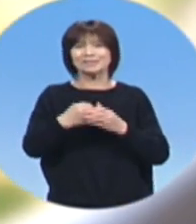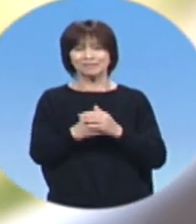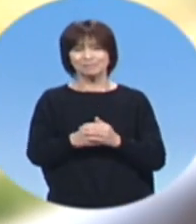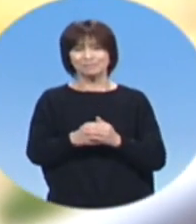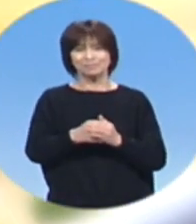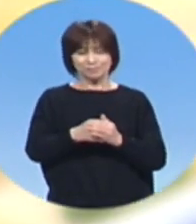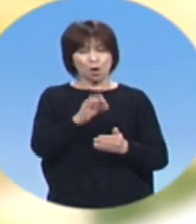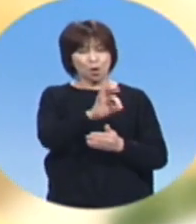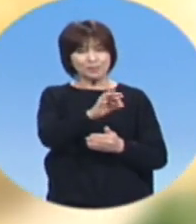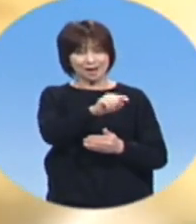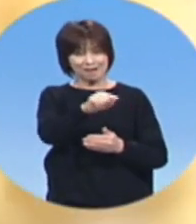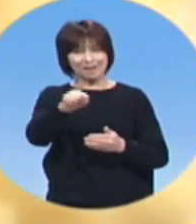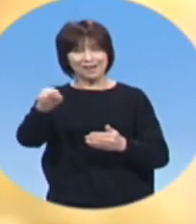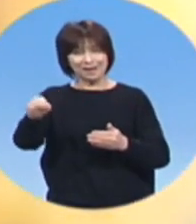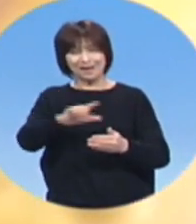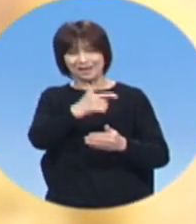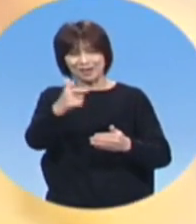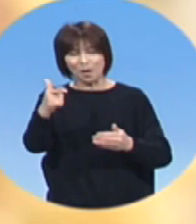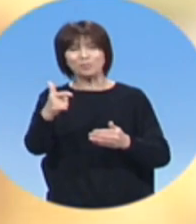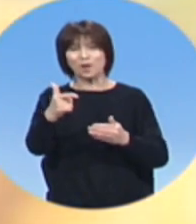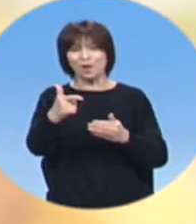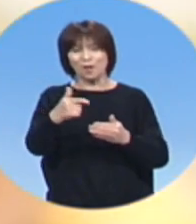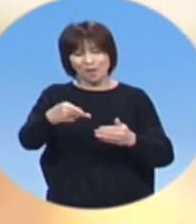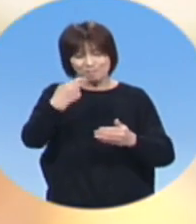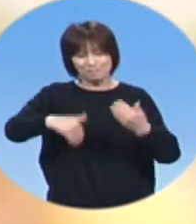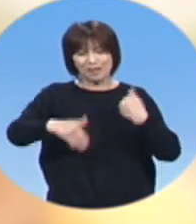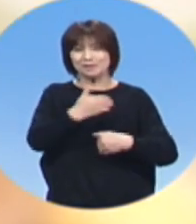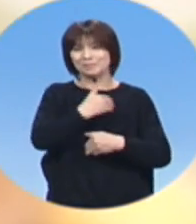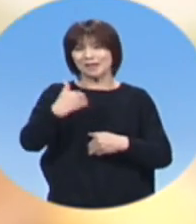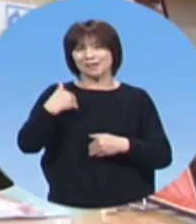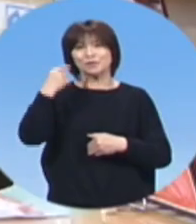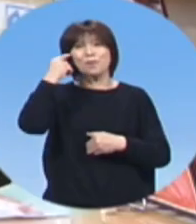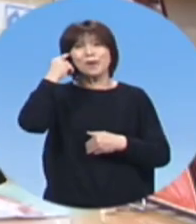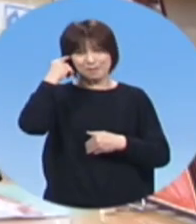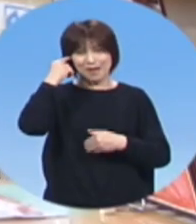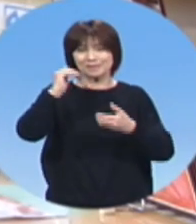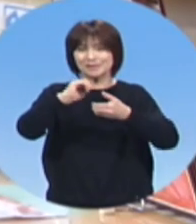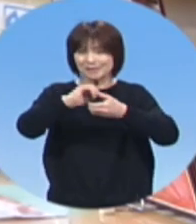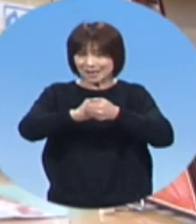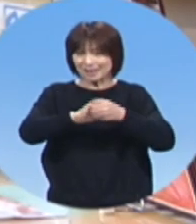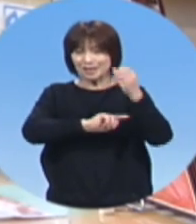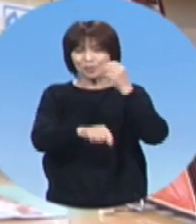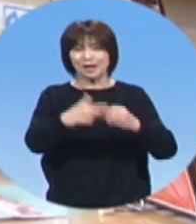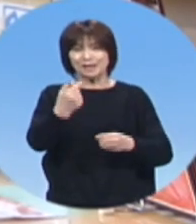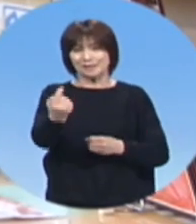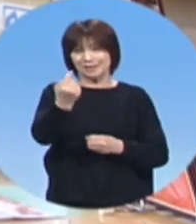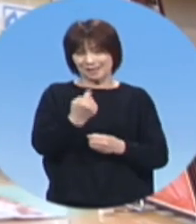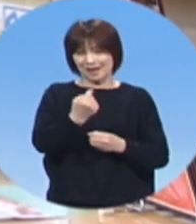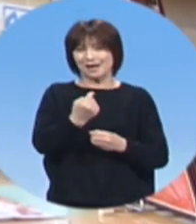それぞれのお店でいろんなガウラーメンを楽しめることができると思います。ぜひ袖ヶ浦市に